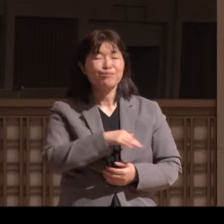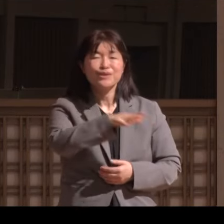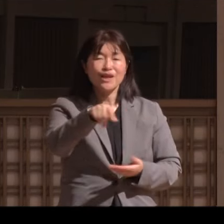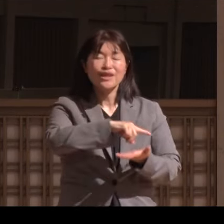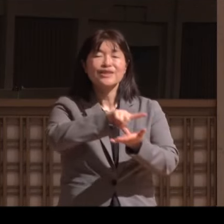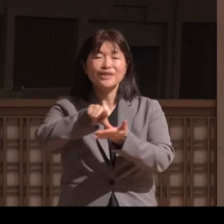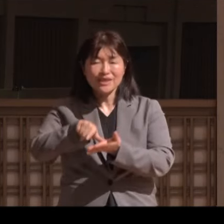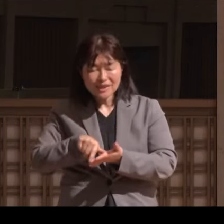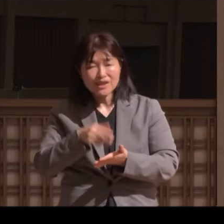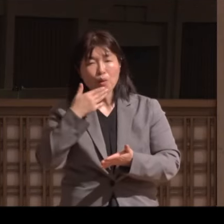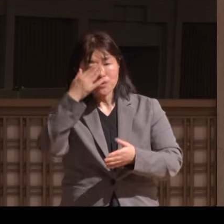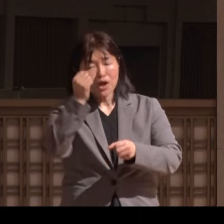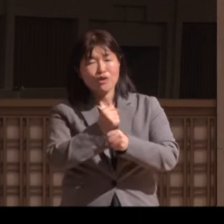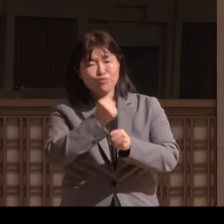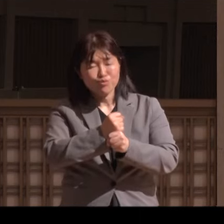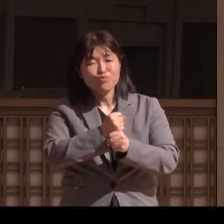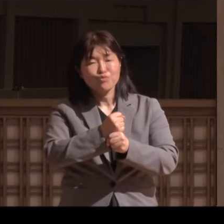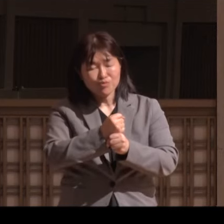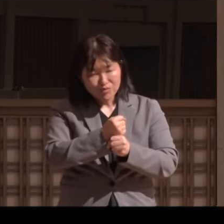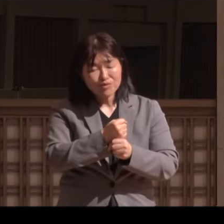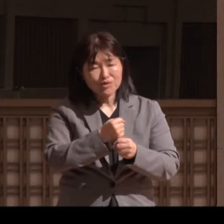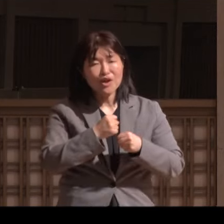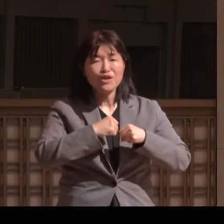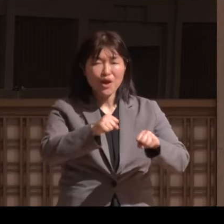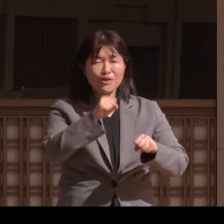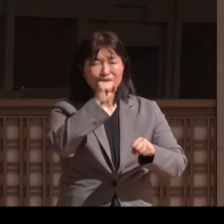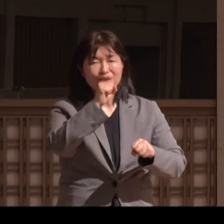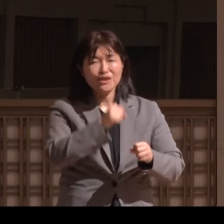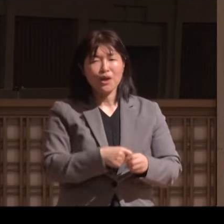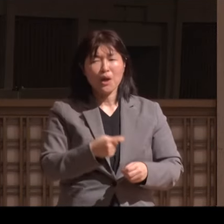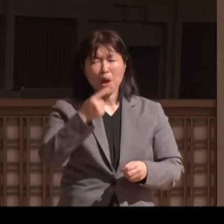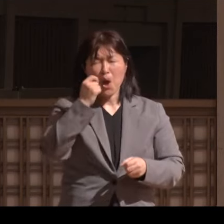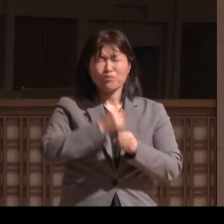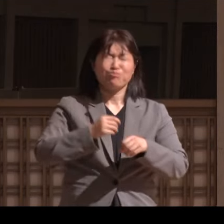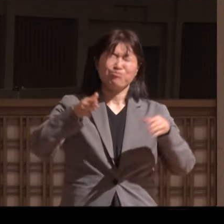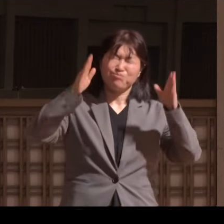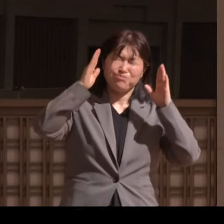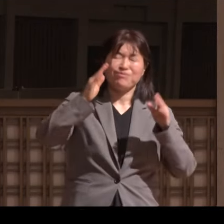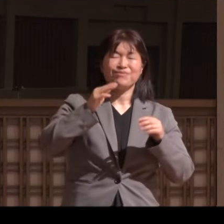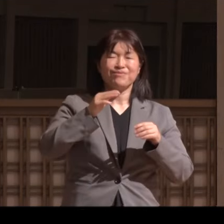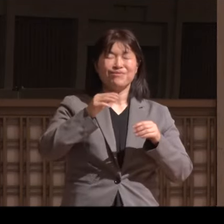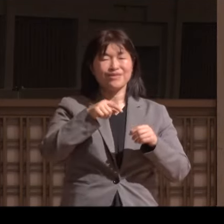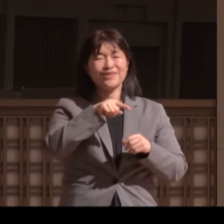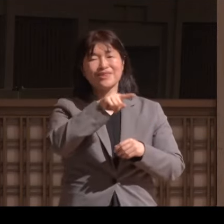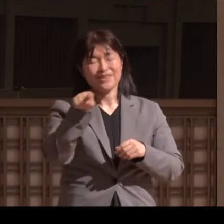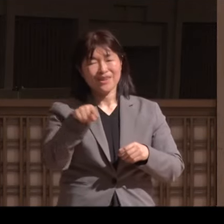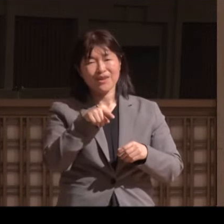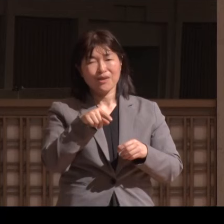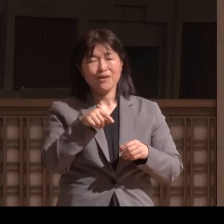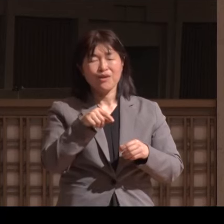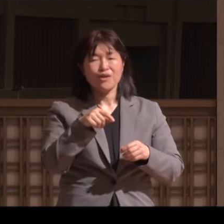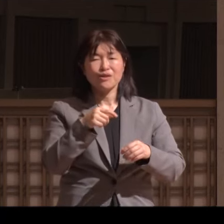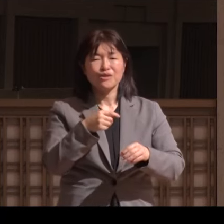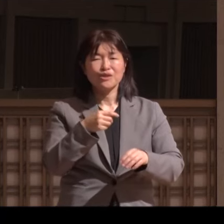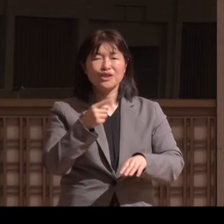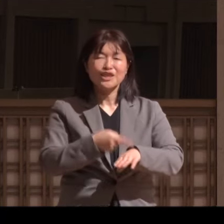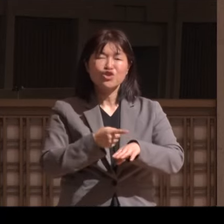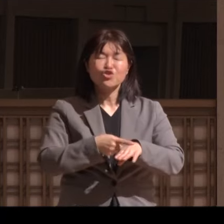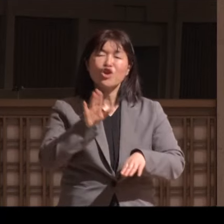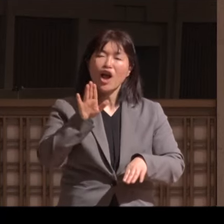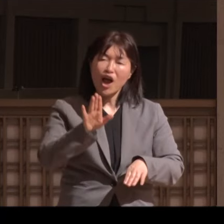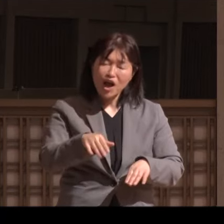地域でお酒作ってこうやってやるのもいいんじゃないですかええわしはよ作らんとで多分そういうあのノーハウがあったかどう